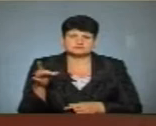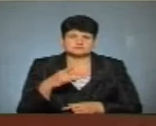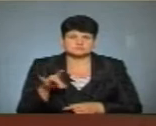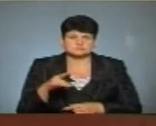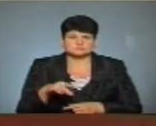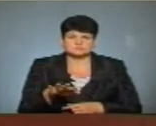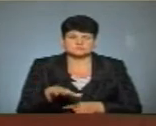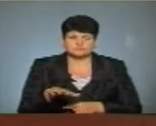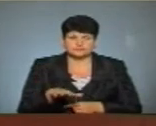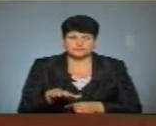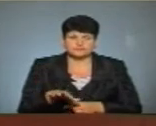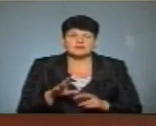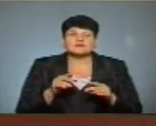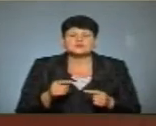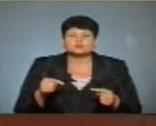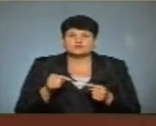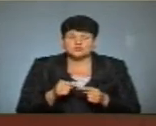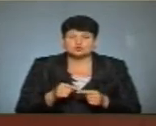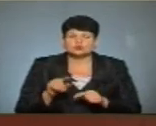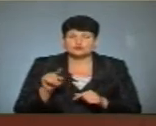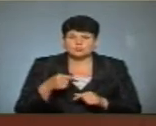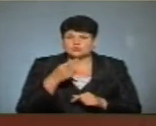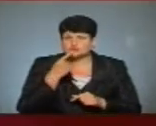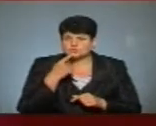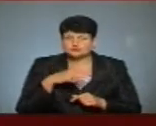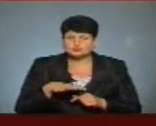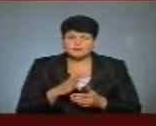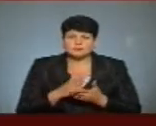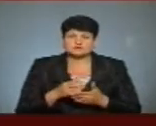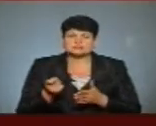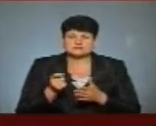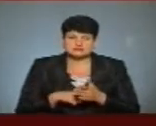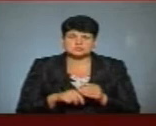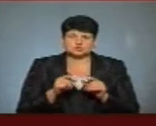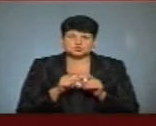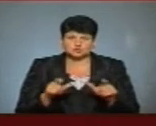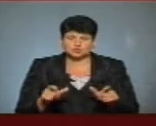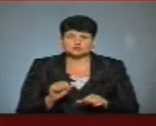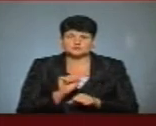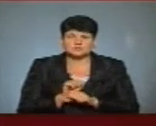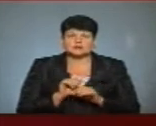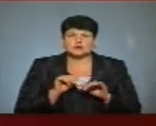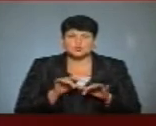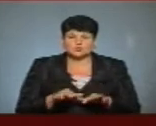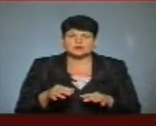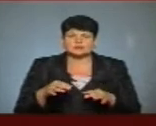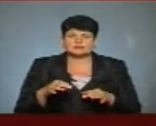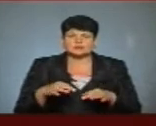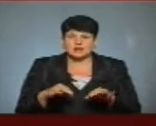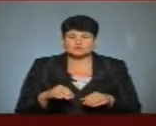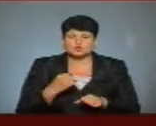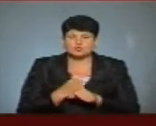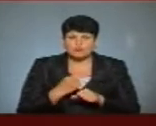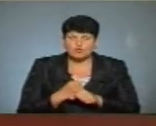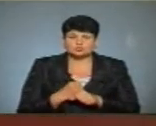зоні. Відповідно до вимог червоної, мали б закрити школи, призупинити рух громадського транспорту та роботу ресторанів.